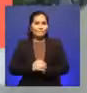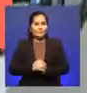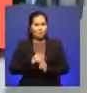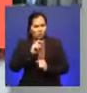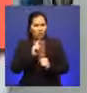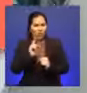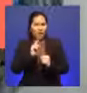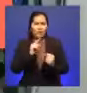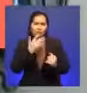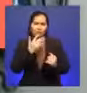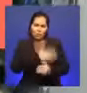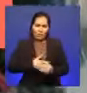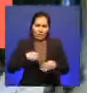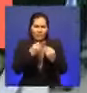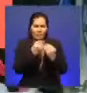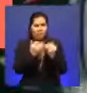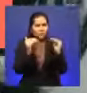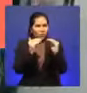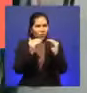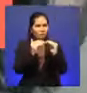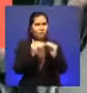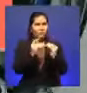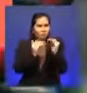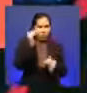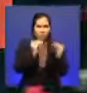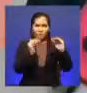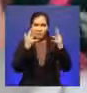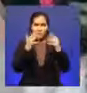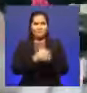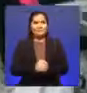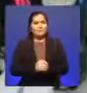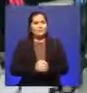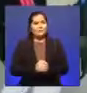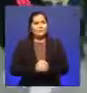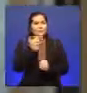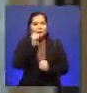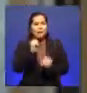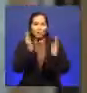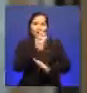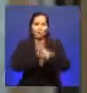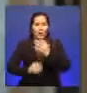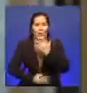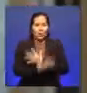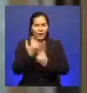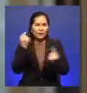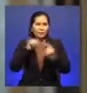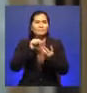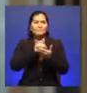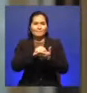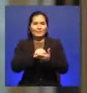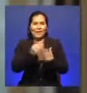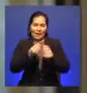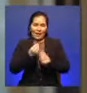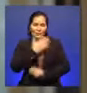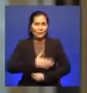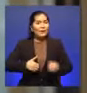รมเรื่องสุขภาพนะคะหรือการลดความเหลื่อมล้ำต่างๆให้เขามีโอกาสที่จะเข้าถึงการมีสุขภาวะที่ดีอย่างน้อย